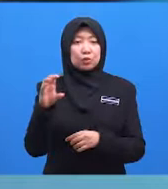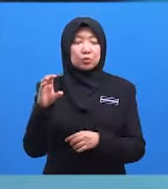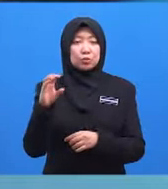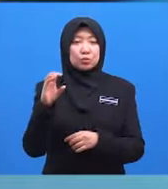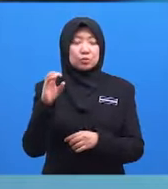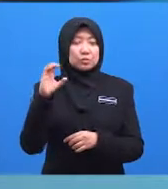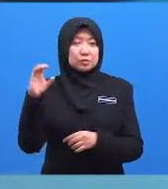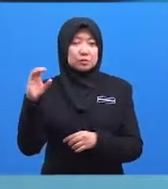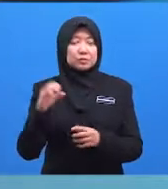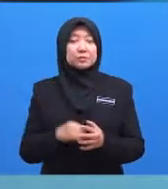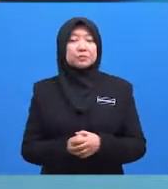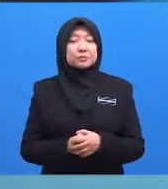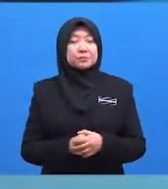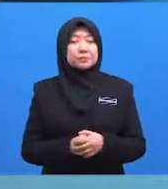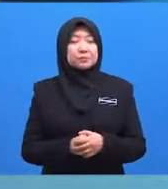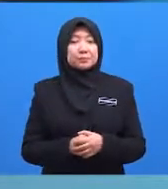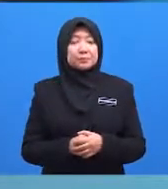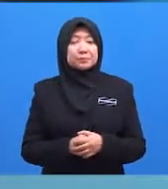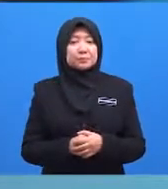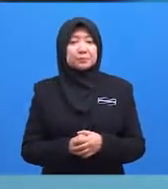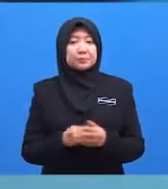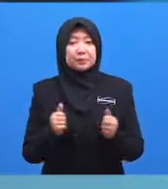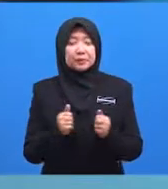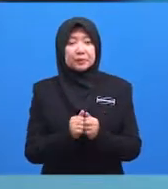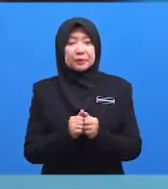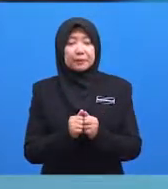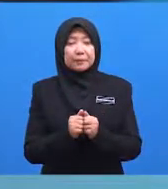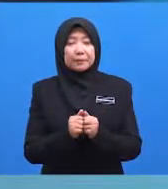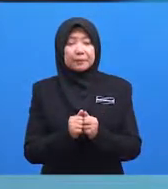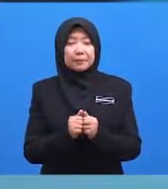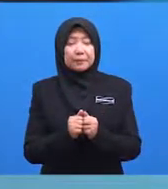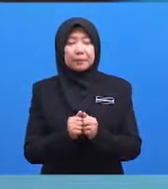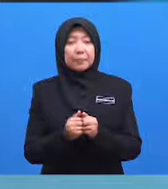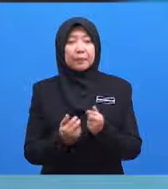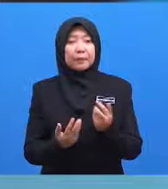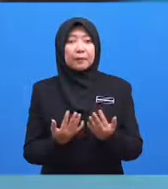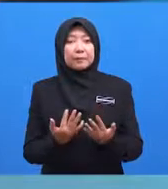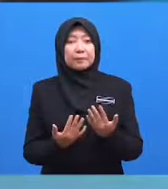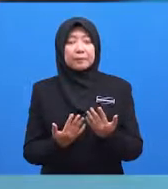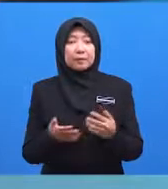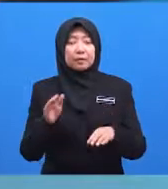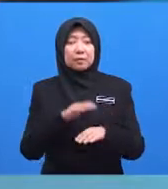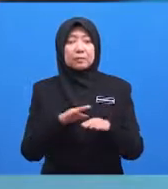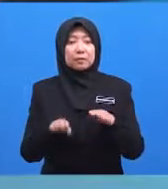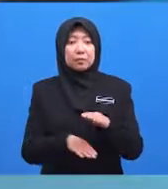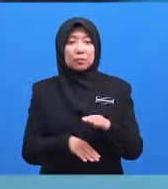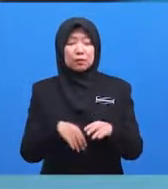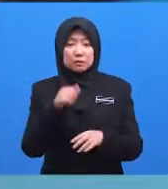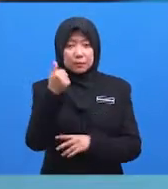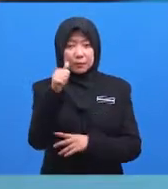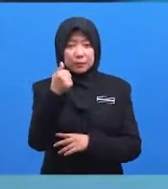200 darjah Celsius dengan api atas dan bawah selama 10